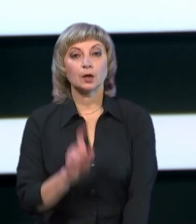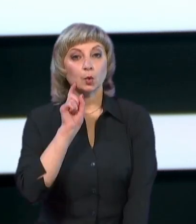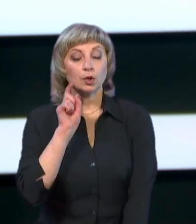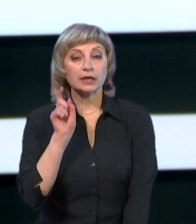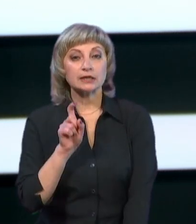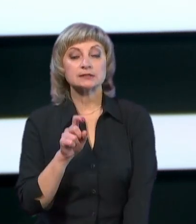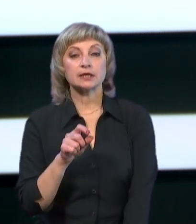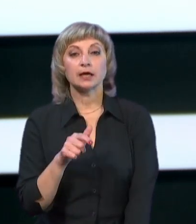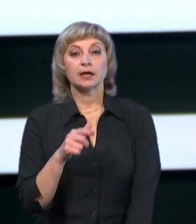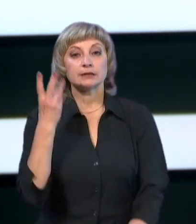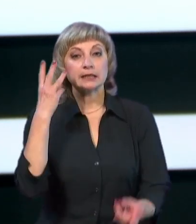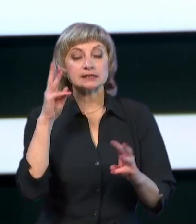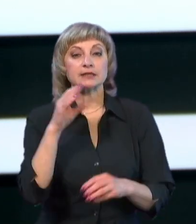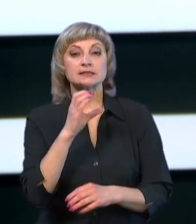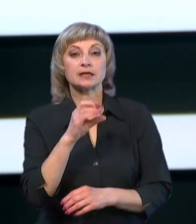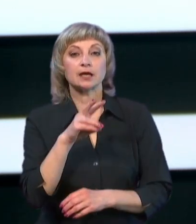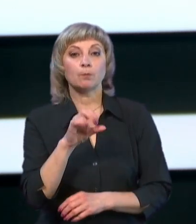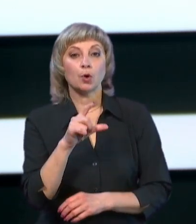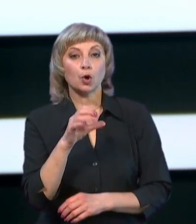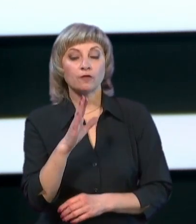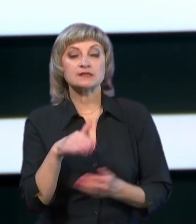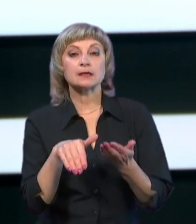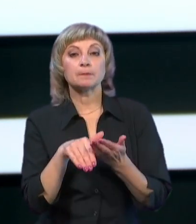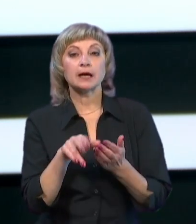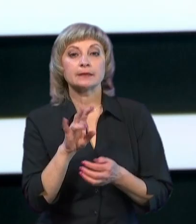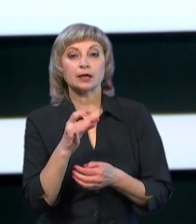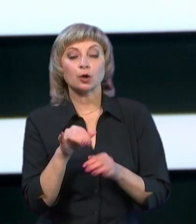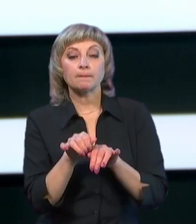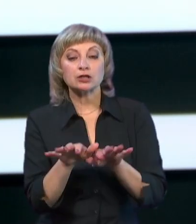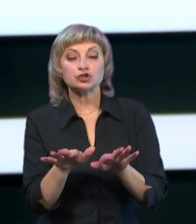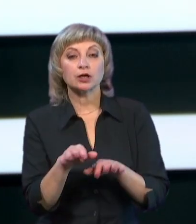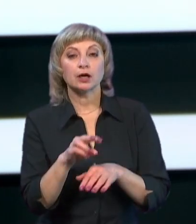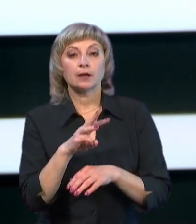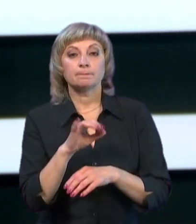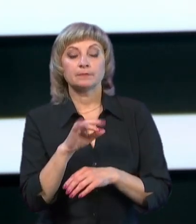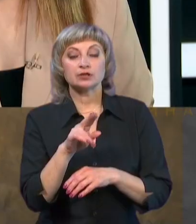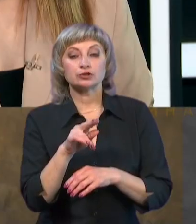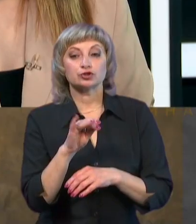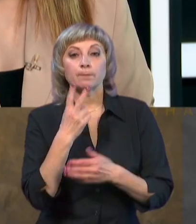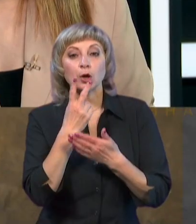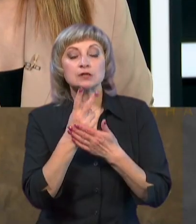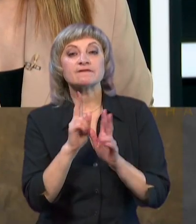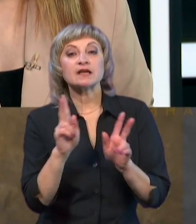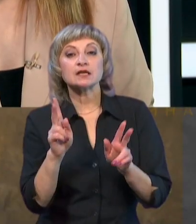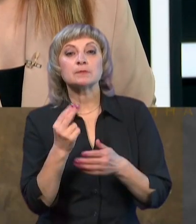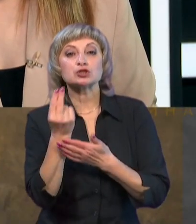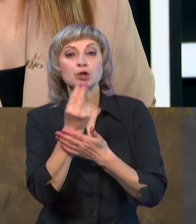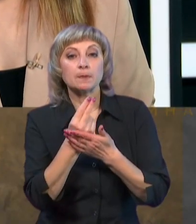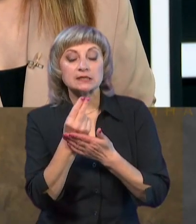Український гейм-дизайнер Сергій Мохов за допомогою нейромережі Midjourney показав, якими би